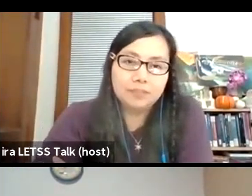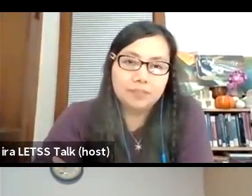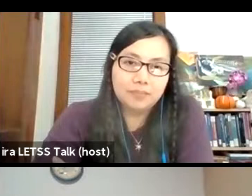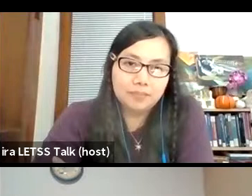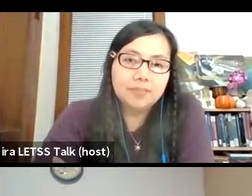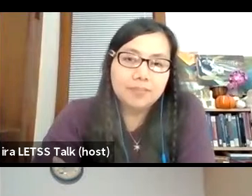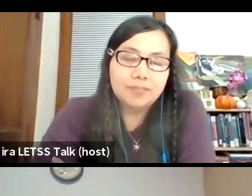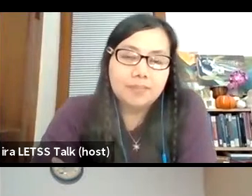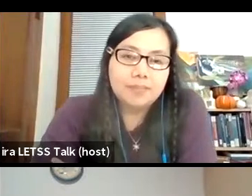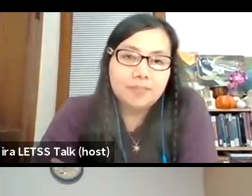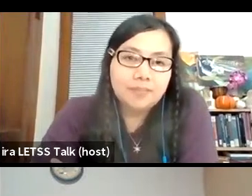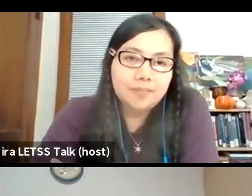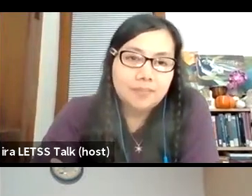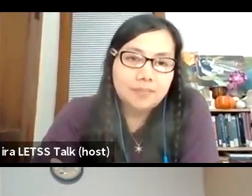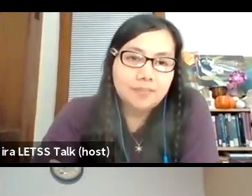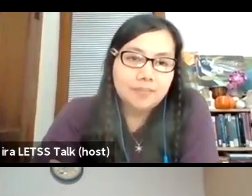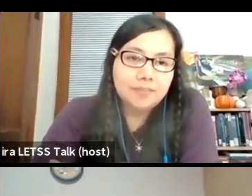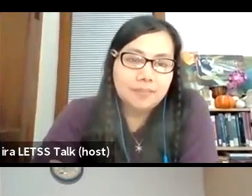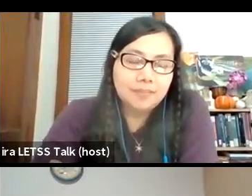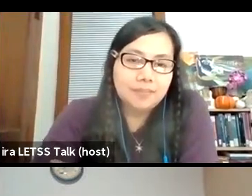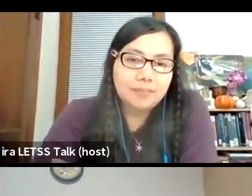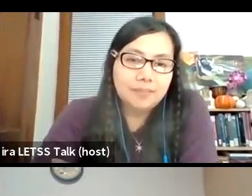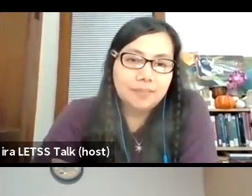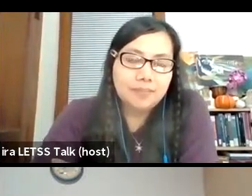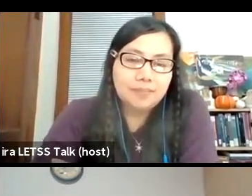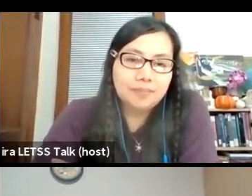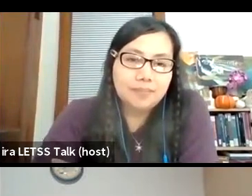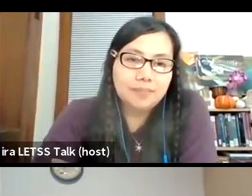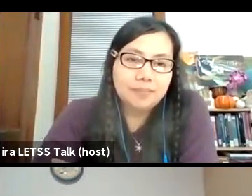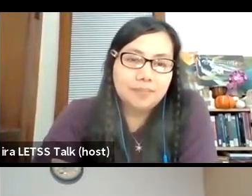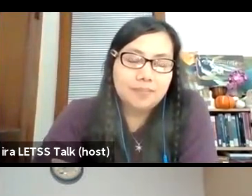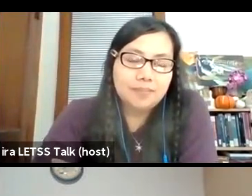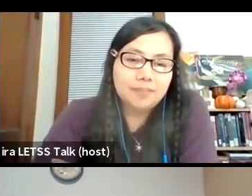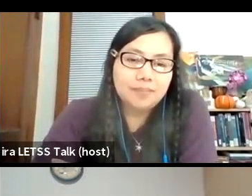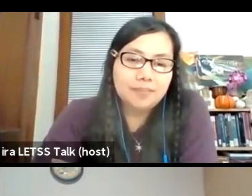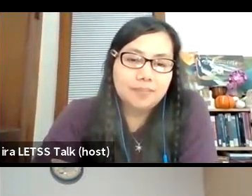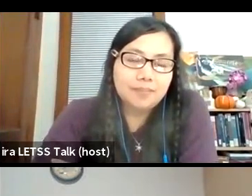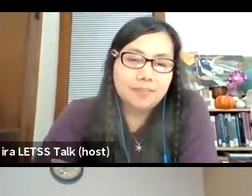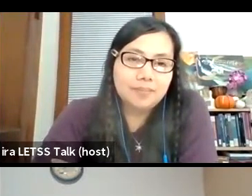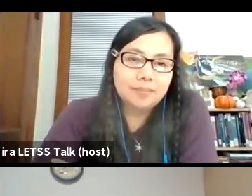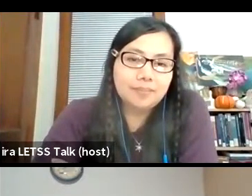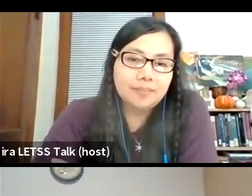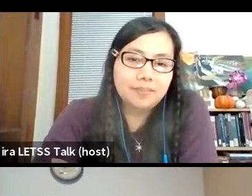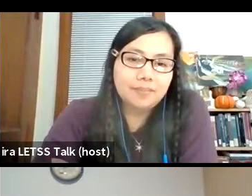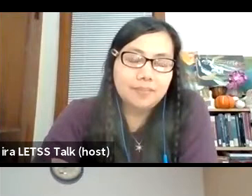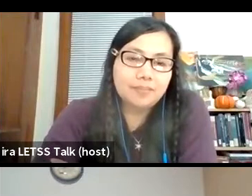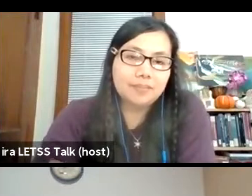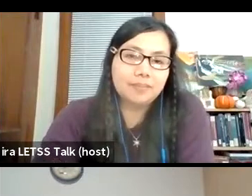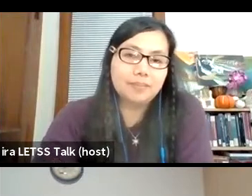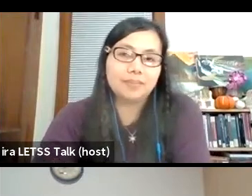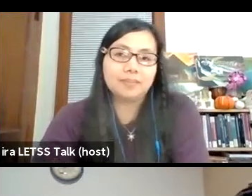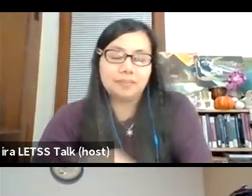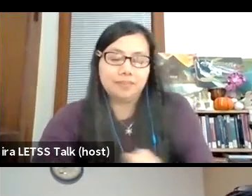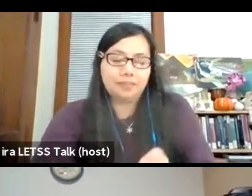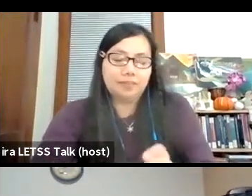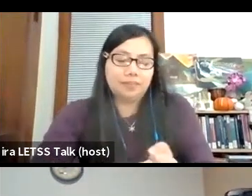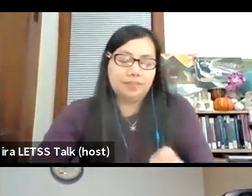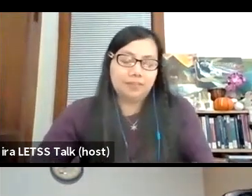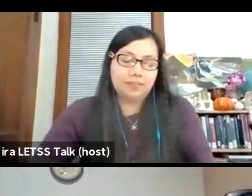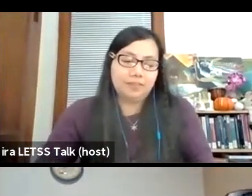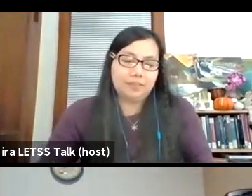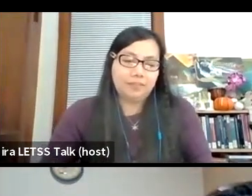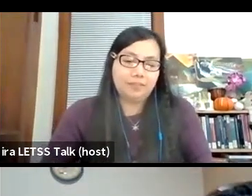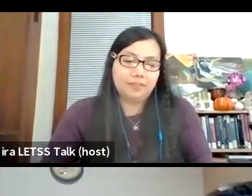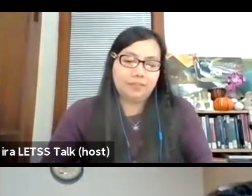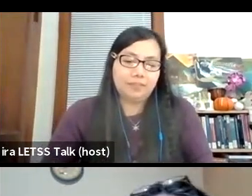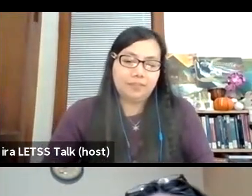kegiatan ini kampanye pendidikan seks dan seksualitas, isu yang paling jarang disentuh. Salah satu kriteria